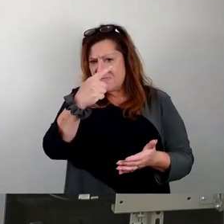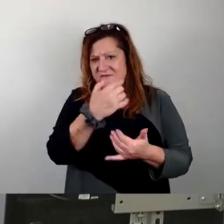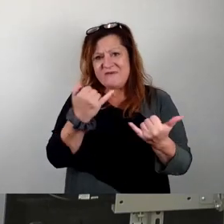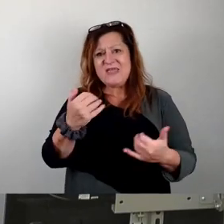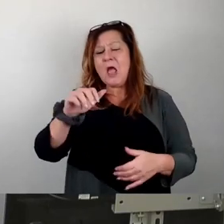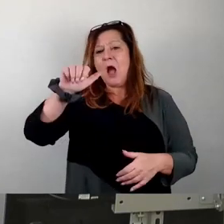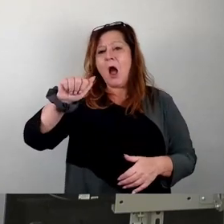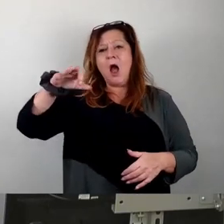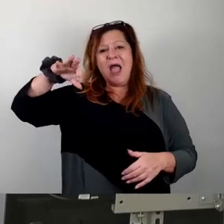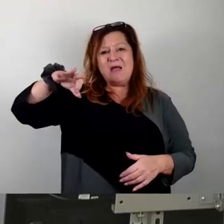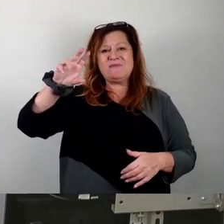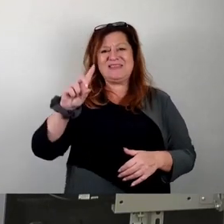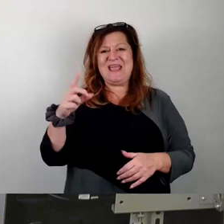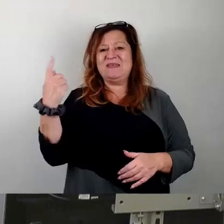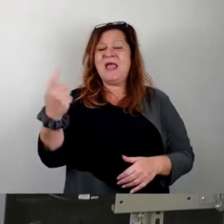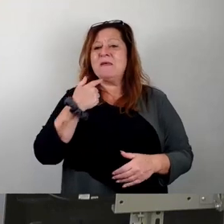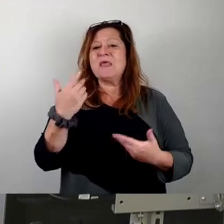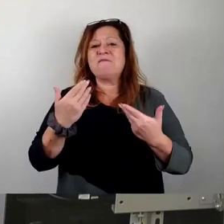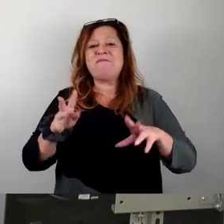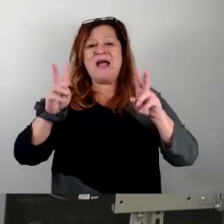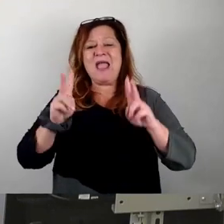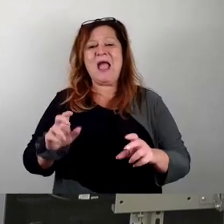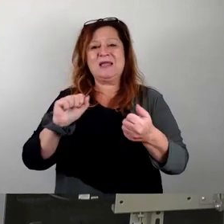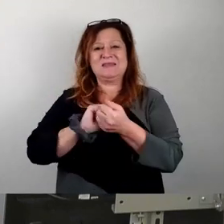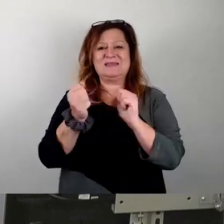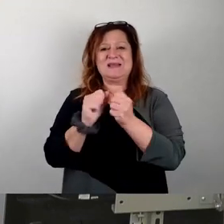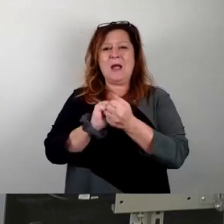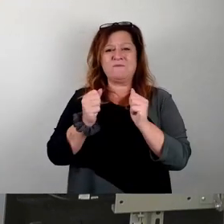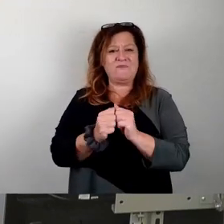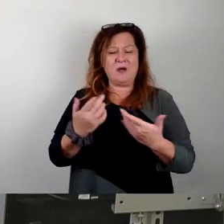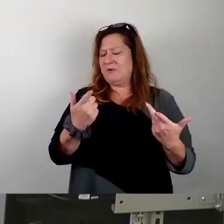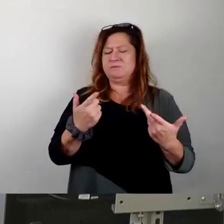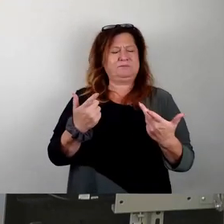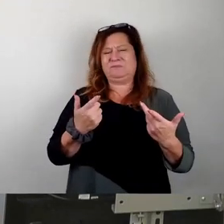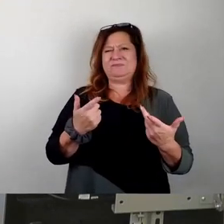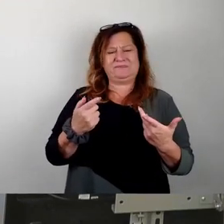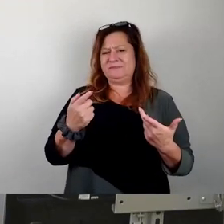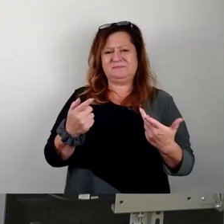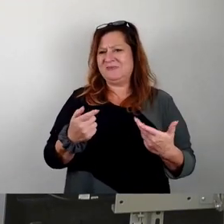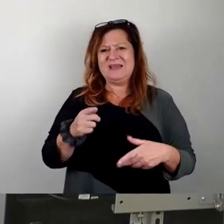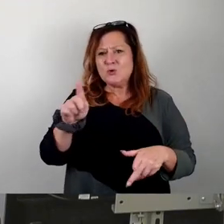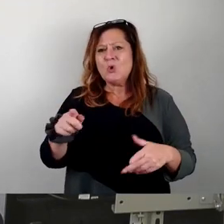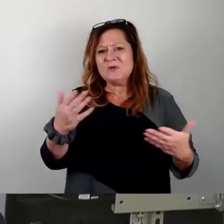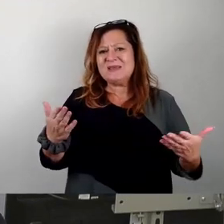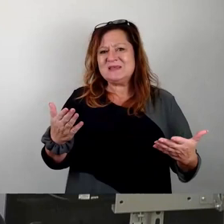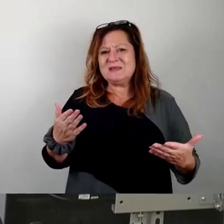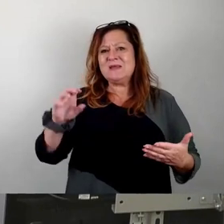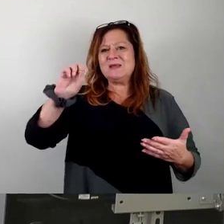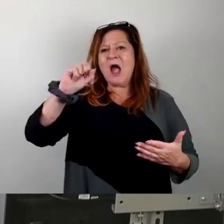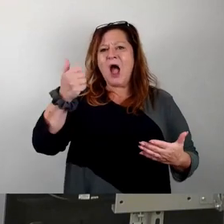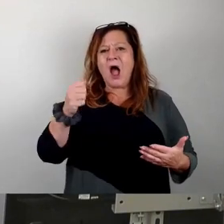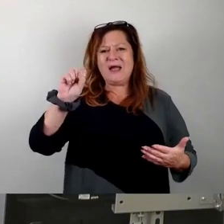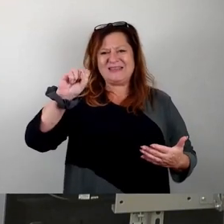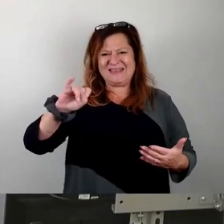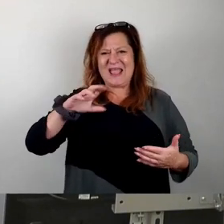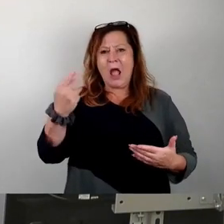Freiheitskampfes ihren arg totalitären Untertanengeist zur Schau trägt. So sind sie halt, diese Nasen aus der rechten Ecke. Erst die